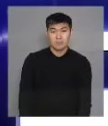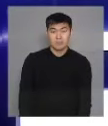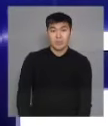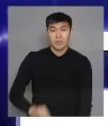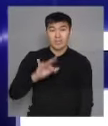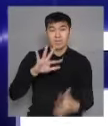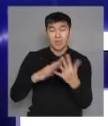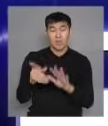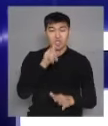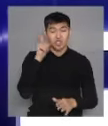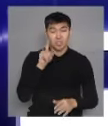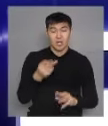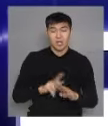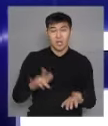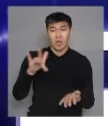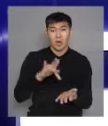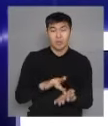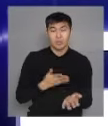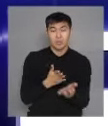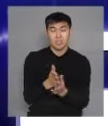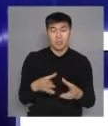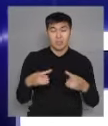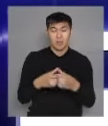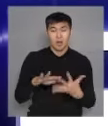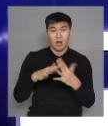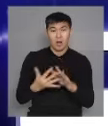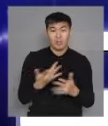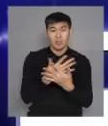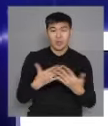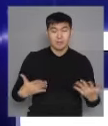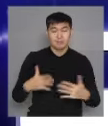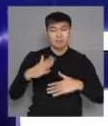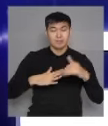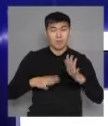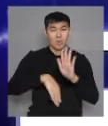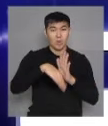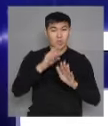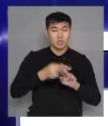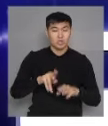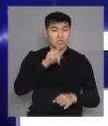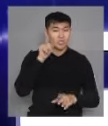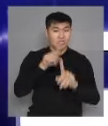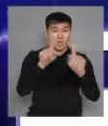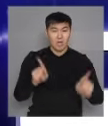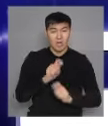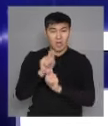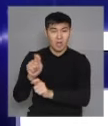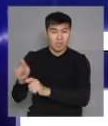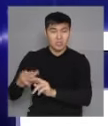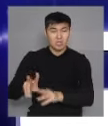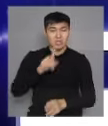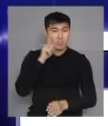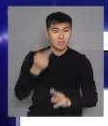Исатай аудандық жастар ресурсы орталығы ұйымдастыруымен аудан бойынша әртүрлі саладағы үздік атанған жастарды марапаттау мақсатында